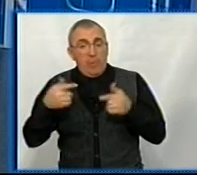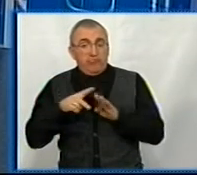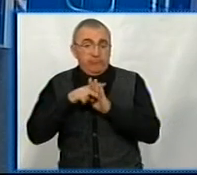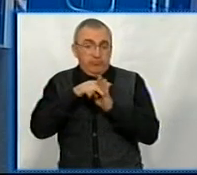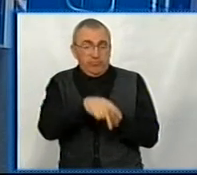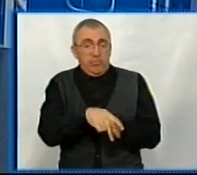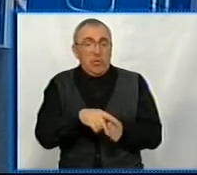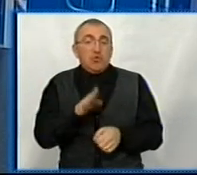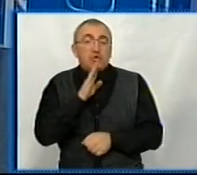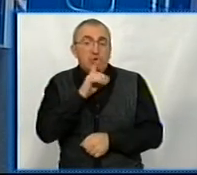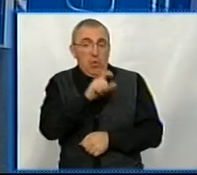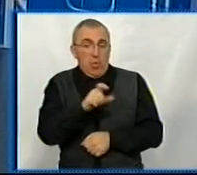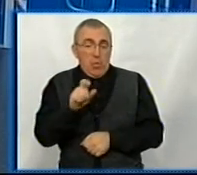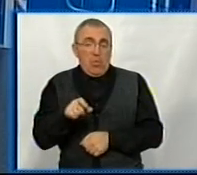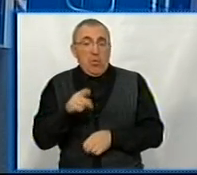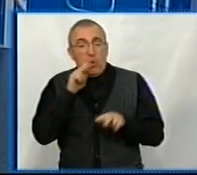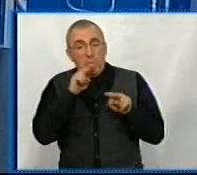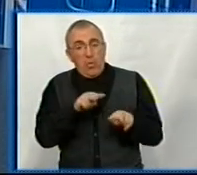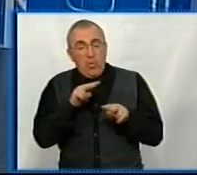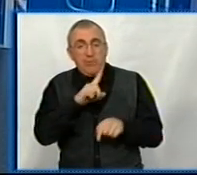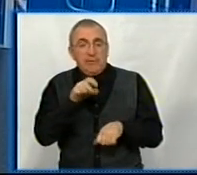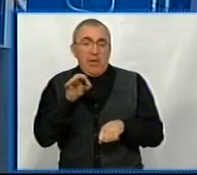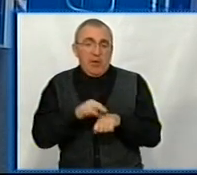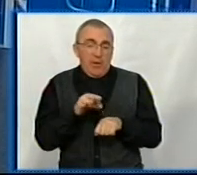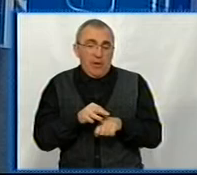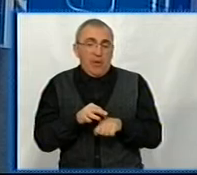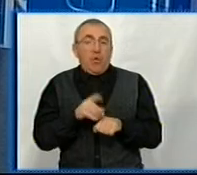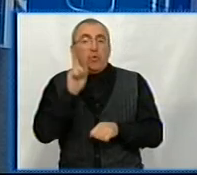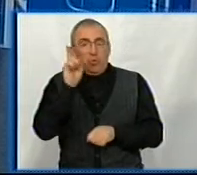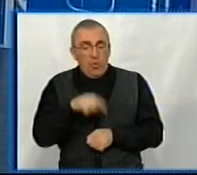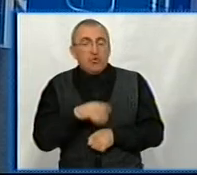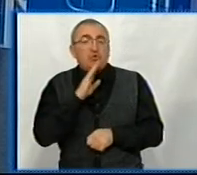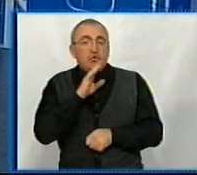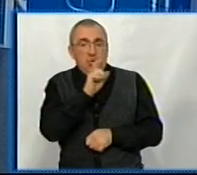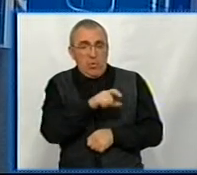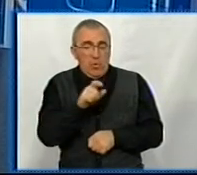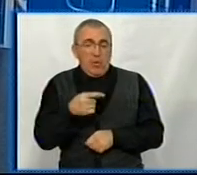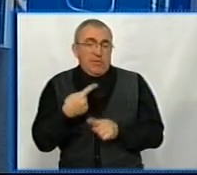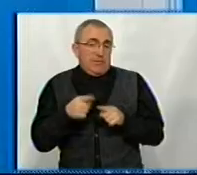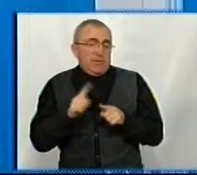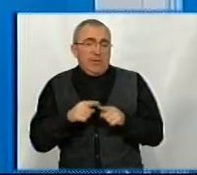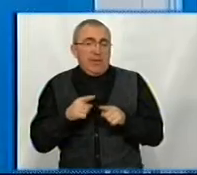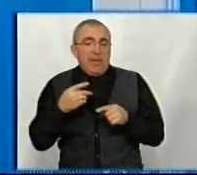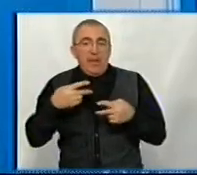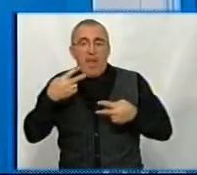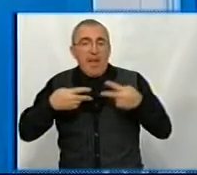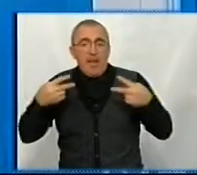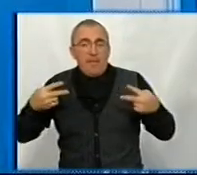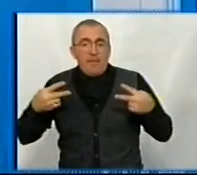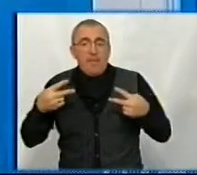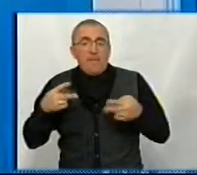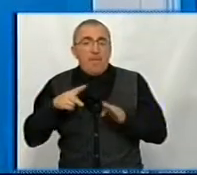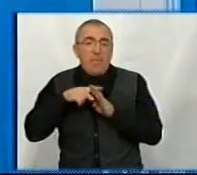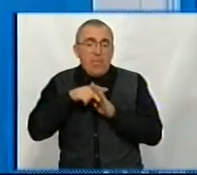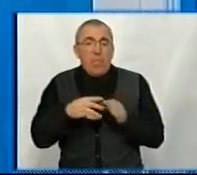на плечі жінок. Доглядати за хворими лягає теж на плечі жінок. Тобто, знаєте, таке непропорційне